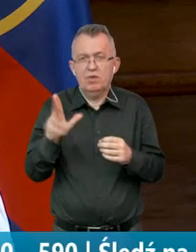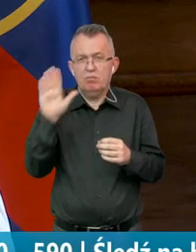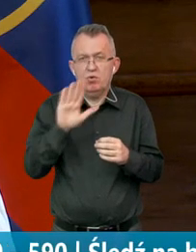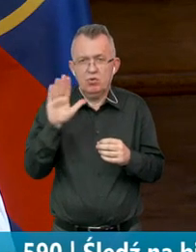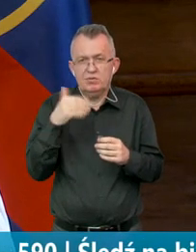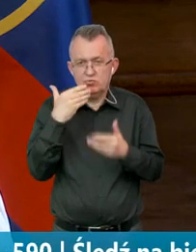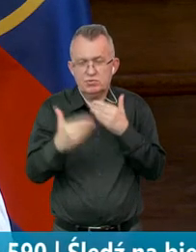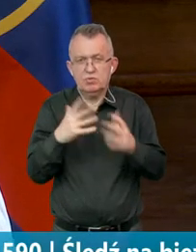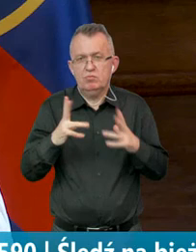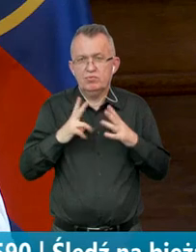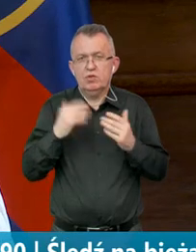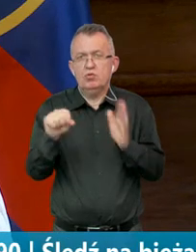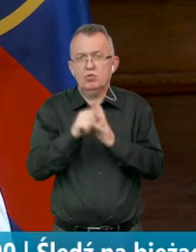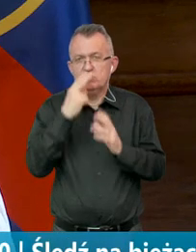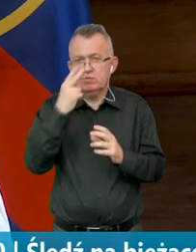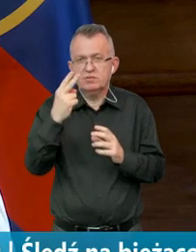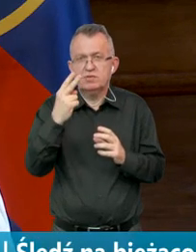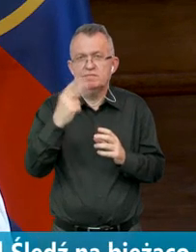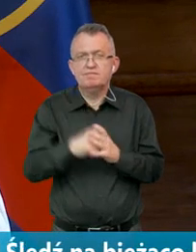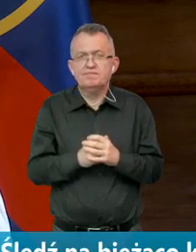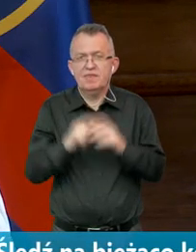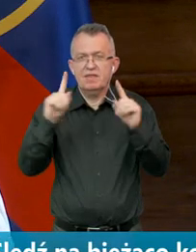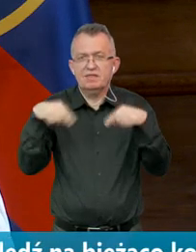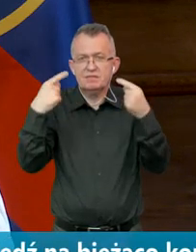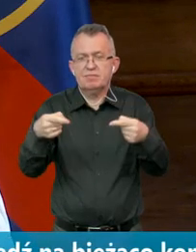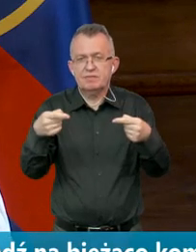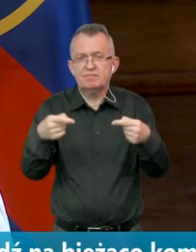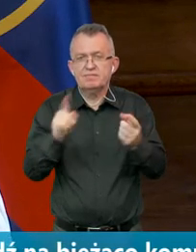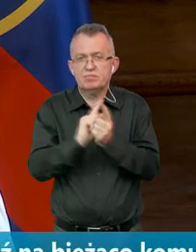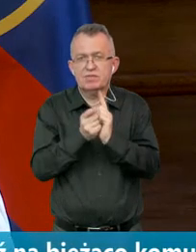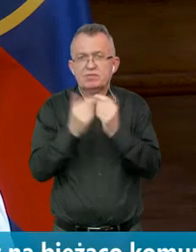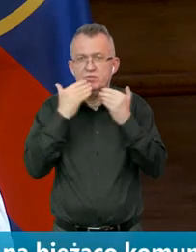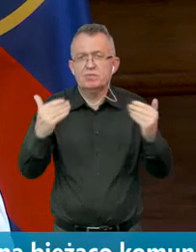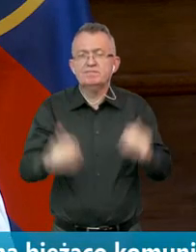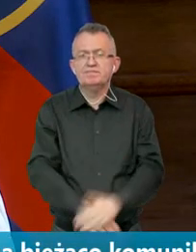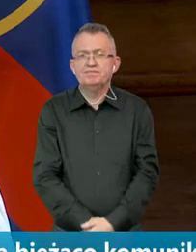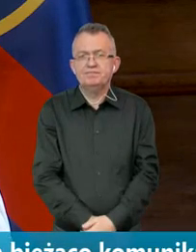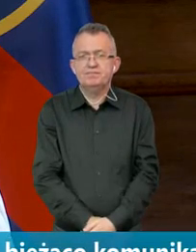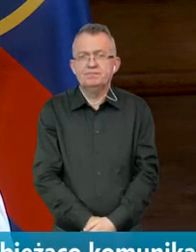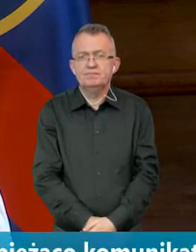pogoda, odpoczywajcie i do zobaczenia przy następnym czacie. Wszystkiego dobrego.